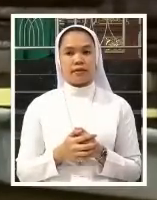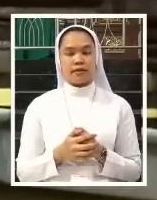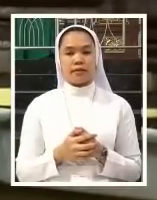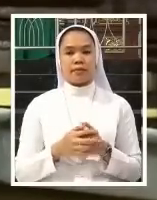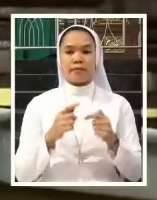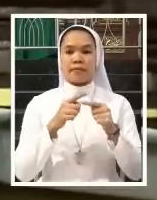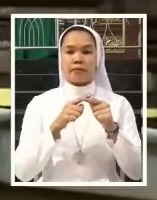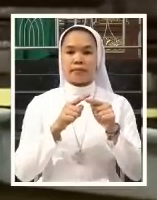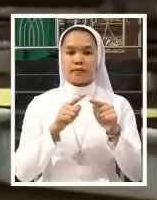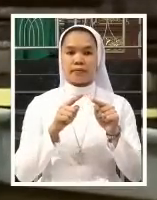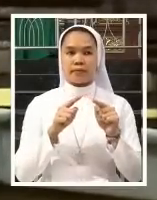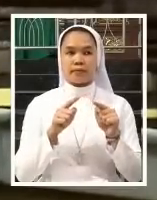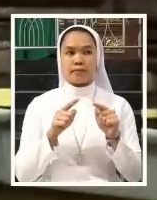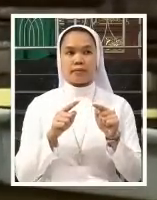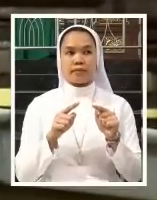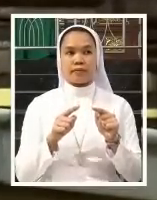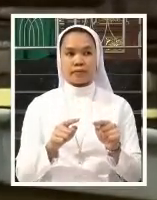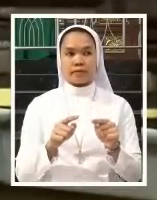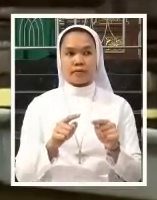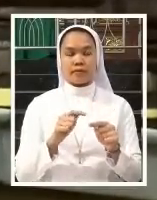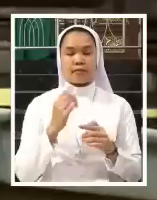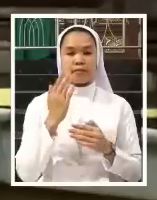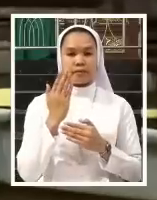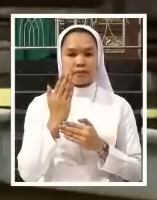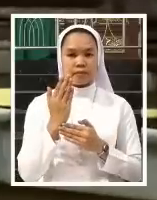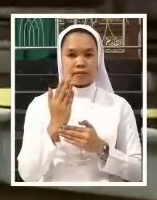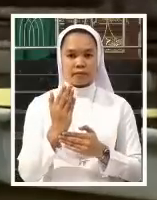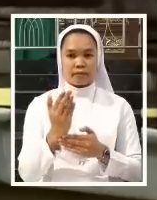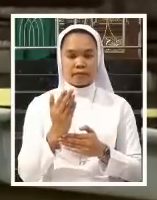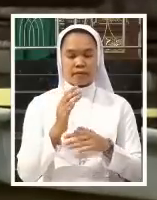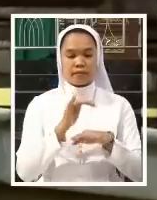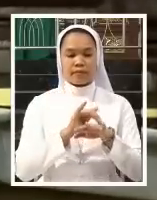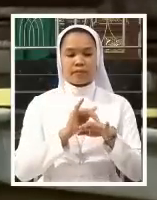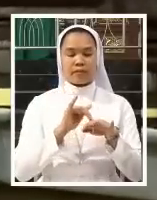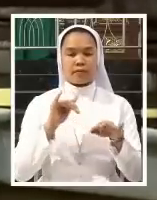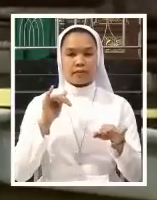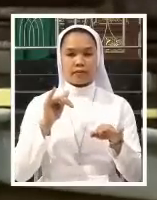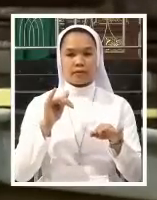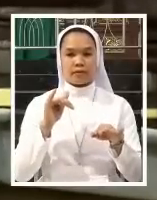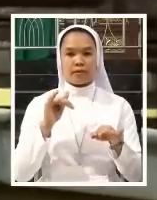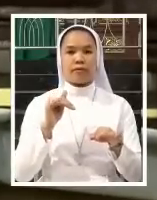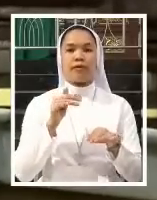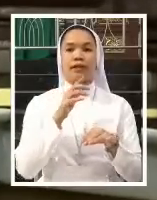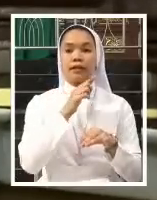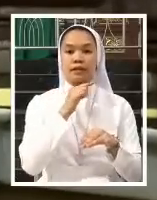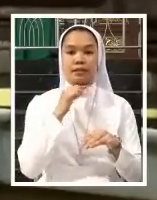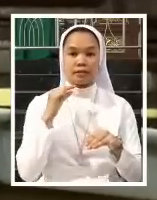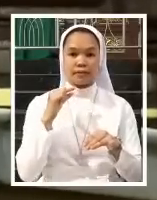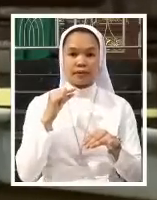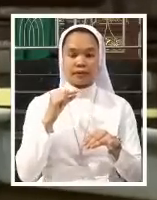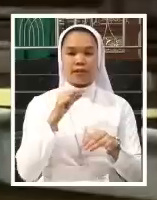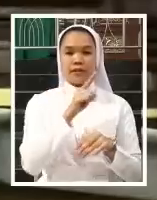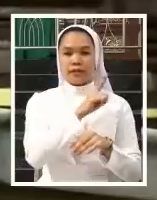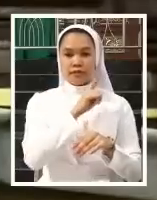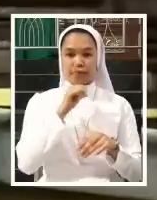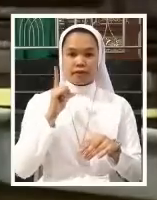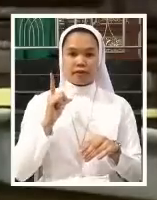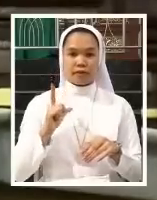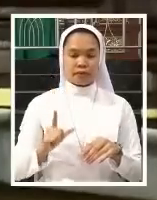Alagad kamo aapodon na mga padi kan kagurangnan.